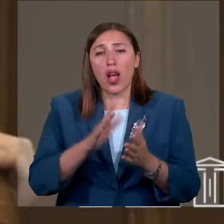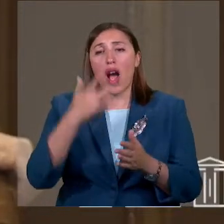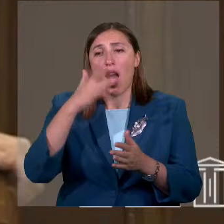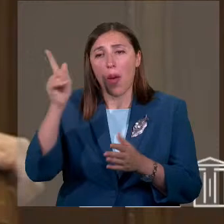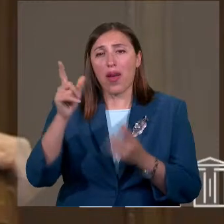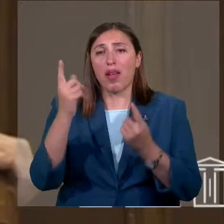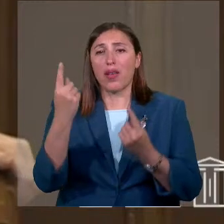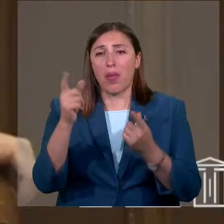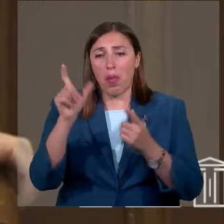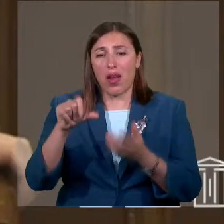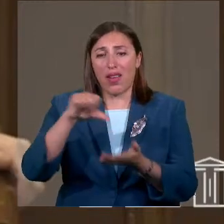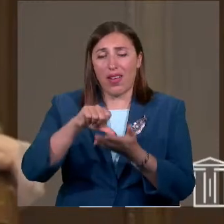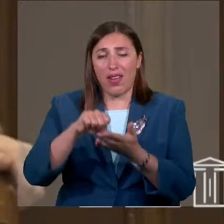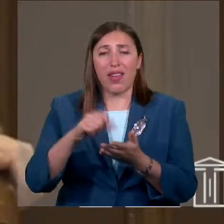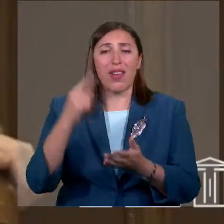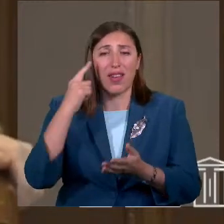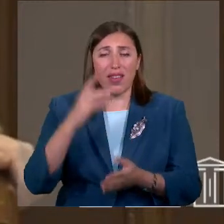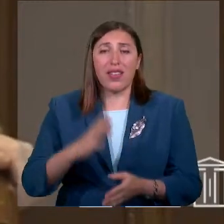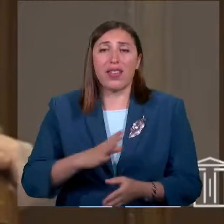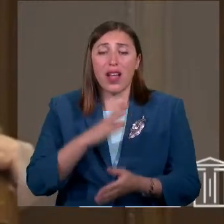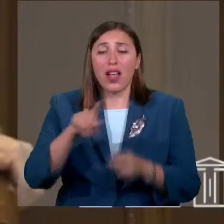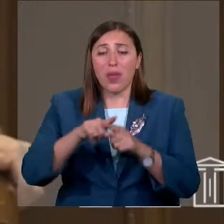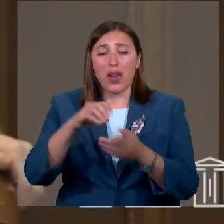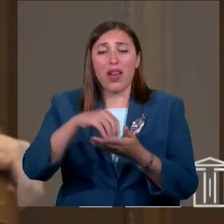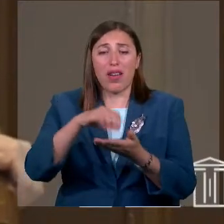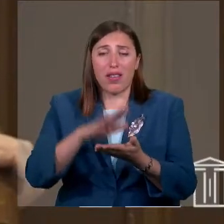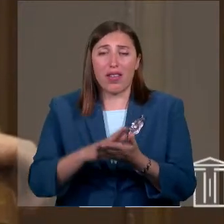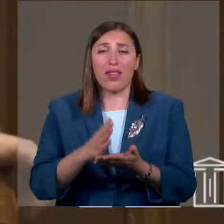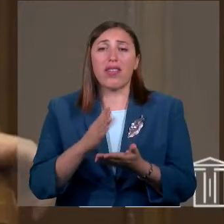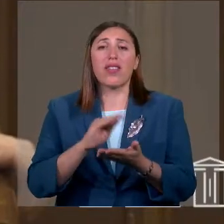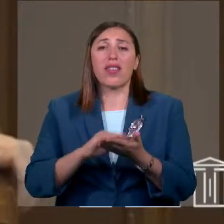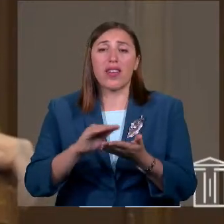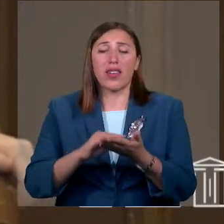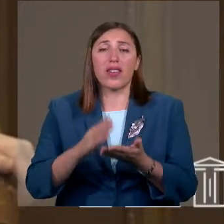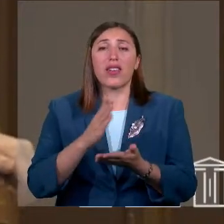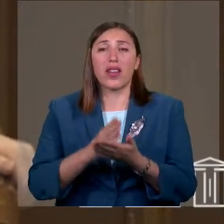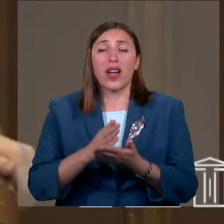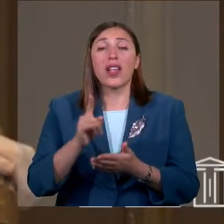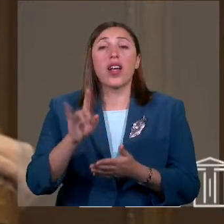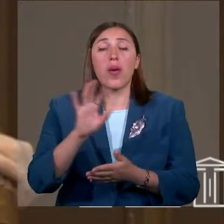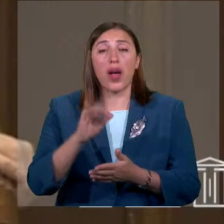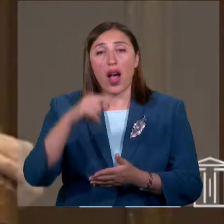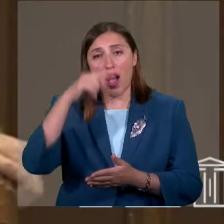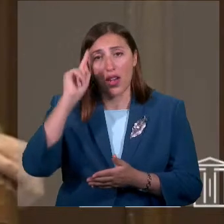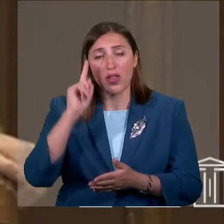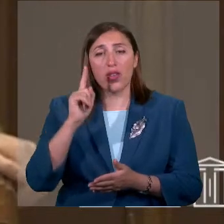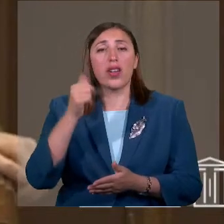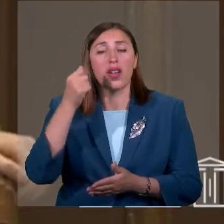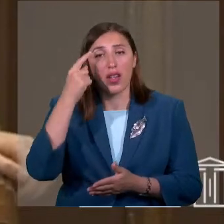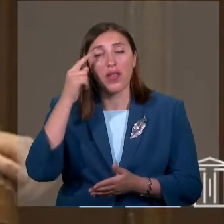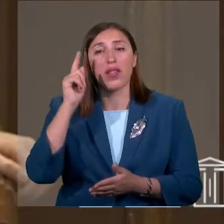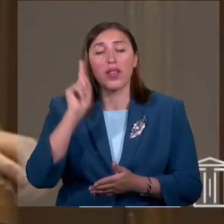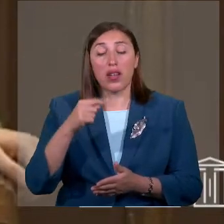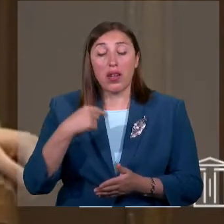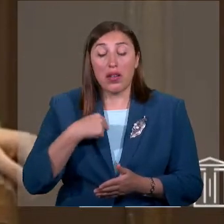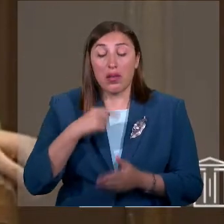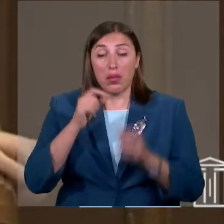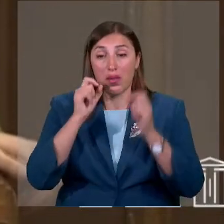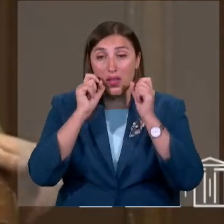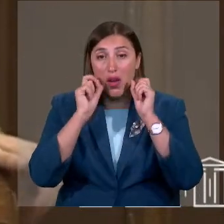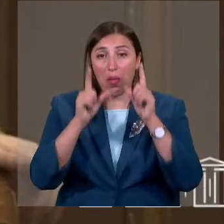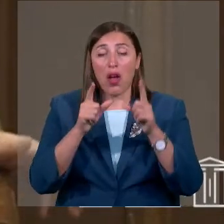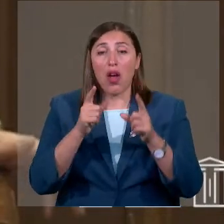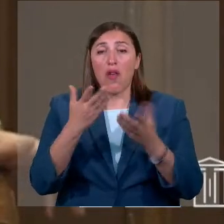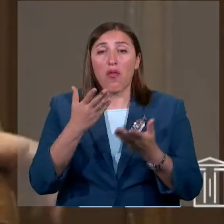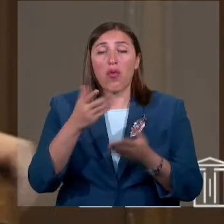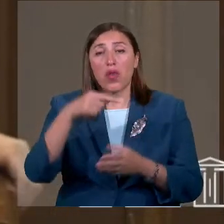և կա արձանագրություն դրա մասին, որի մասին ադրբեջանական կողմը տեղյակ է, և ես զարմանում եմ, որ